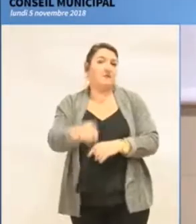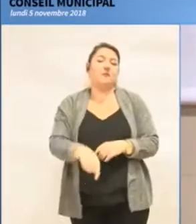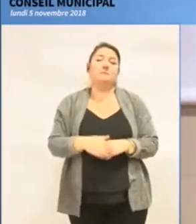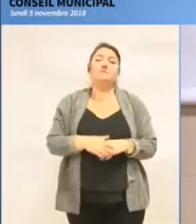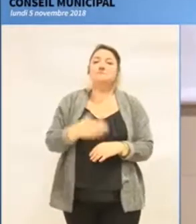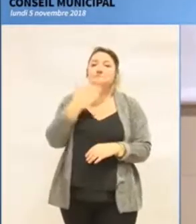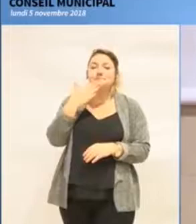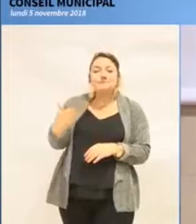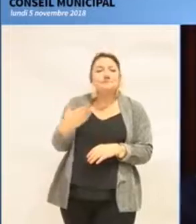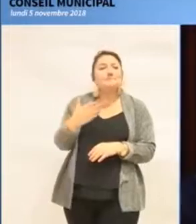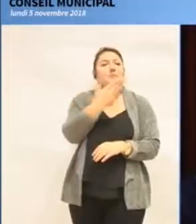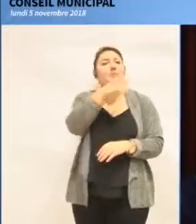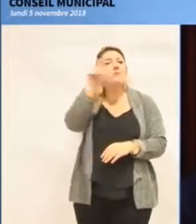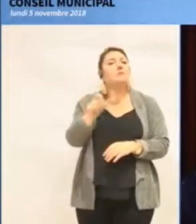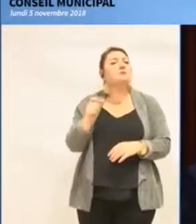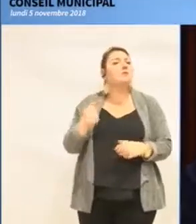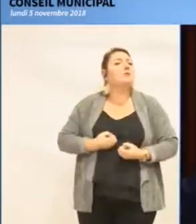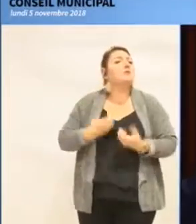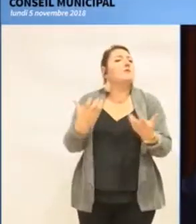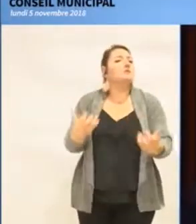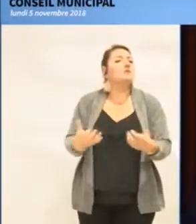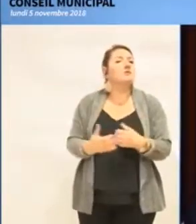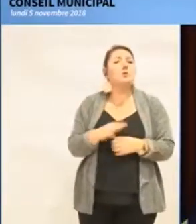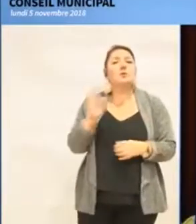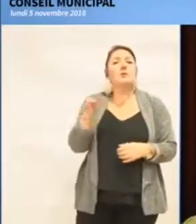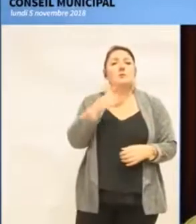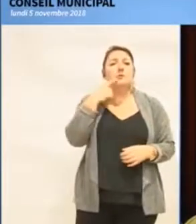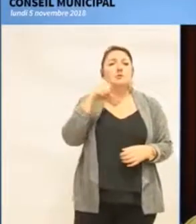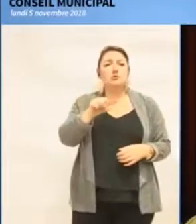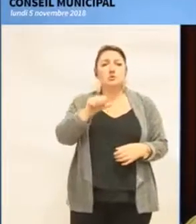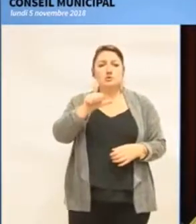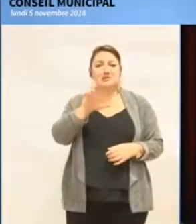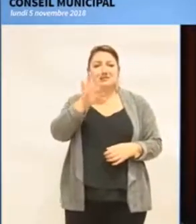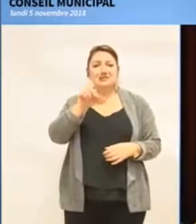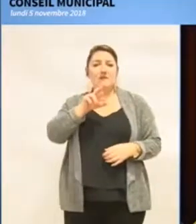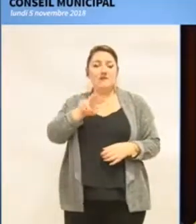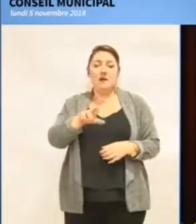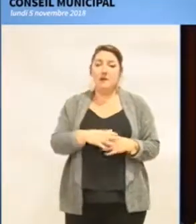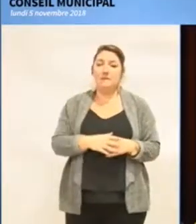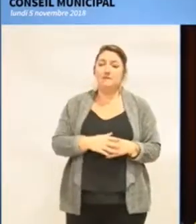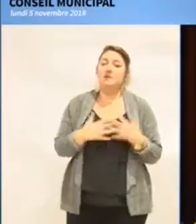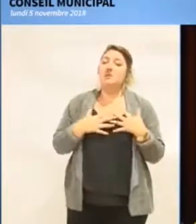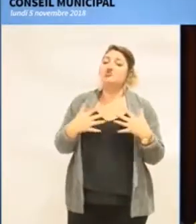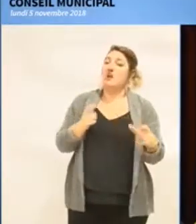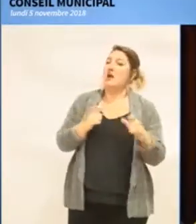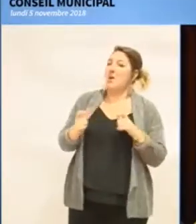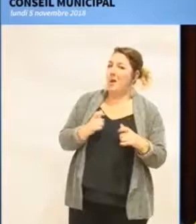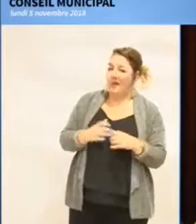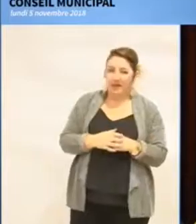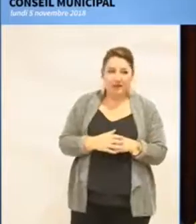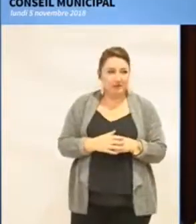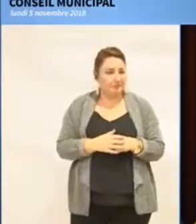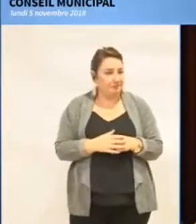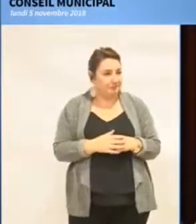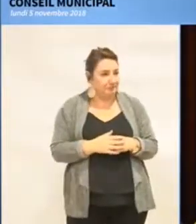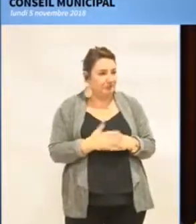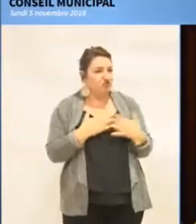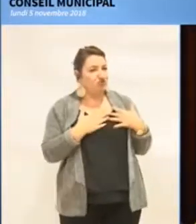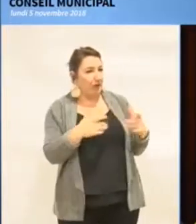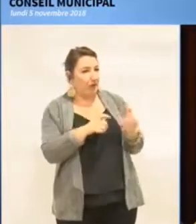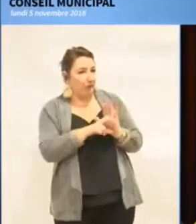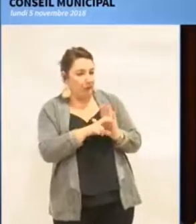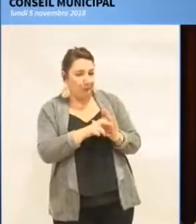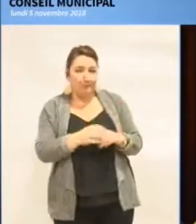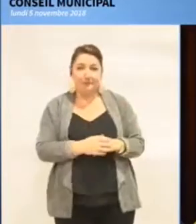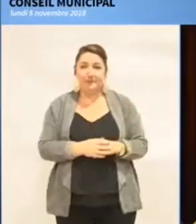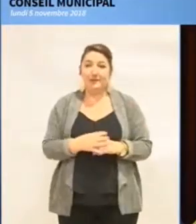Monsieur le maire, mes chers collègues, 4 ans et 7 mois, c'est le temps qu'il nous aura fallu, ici, au sein de